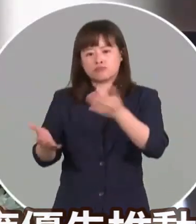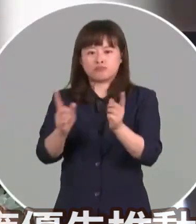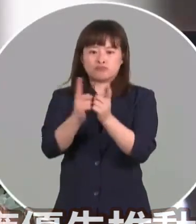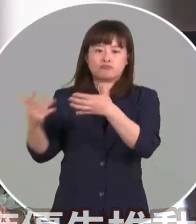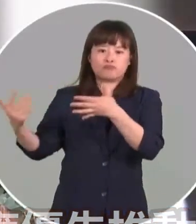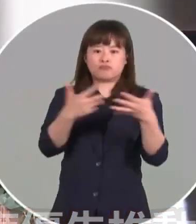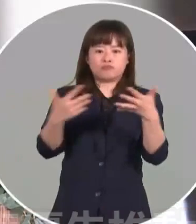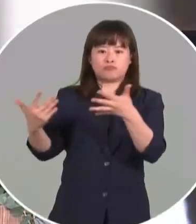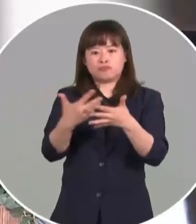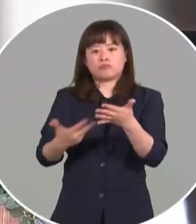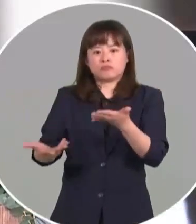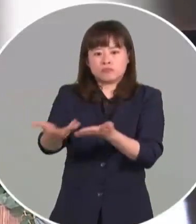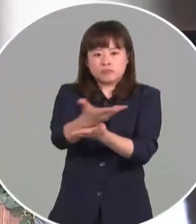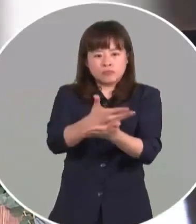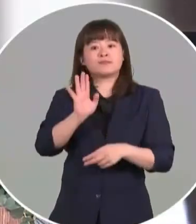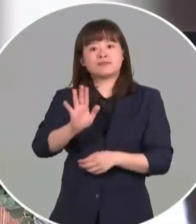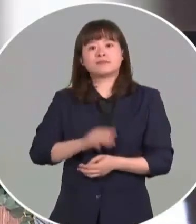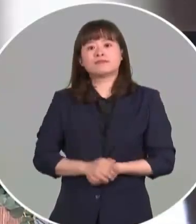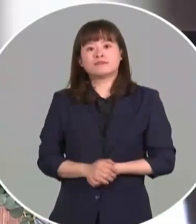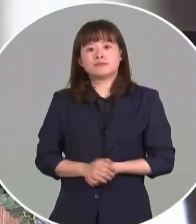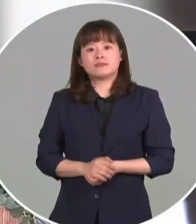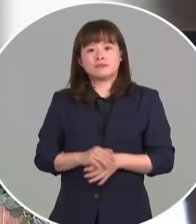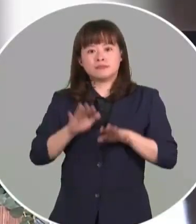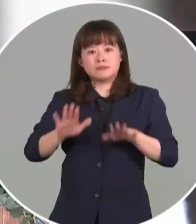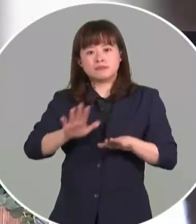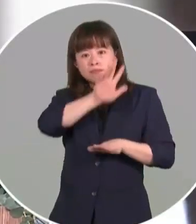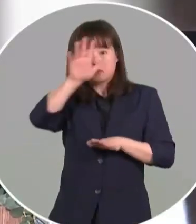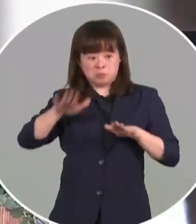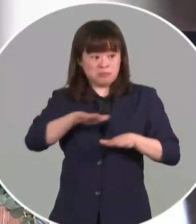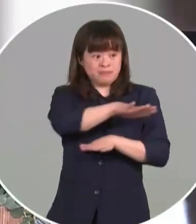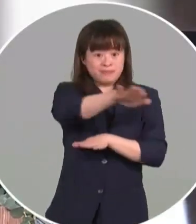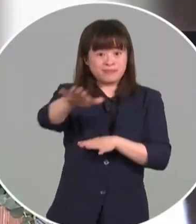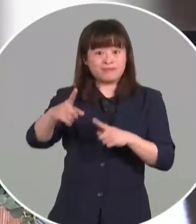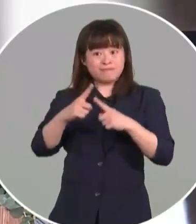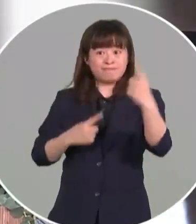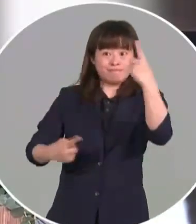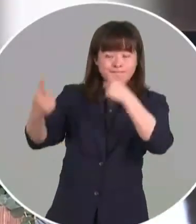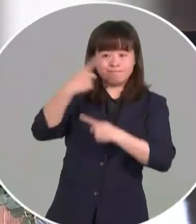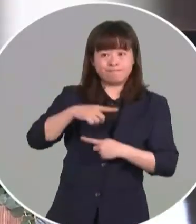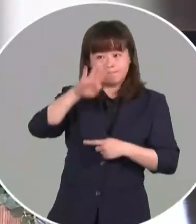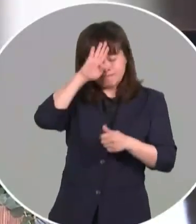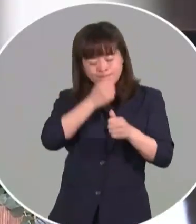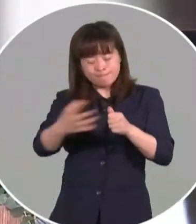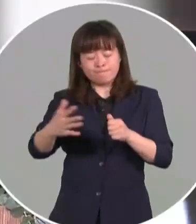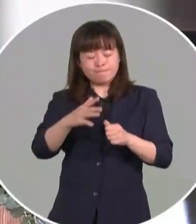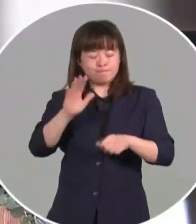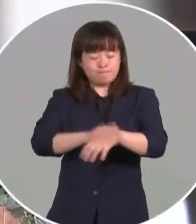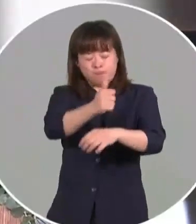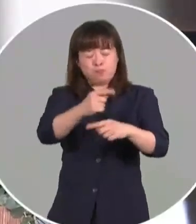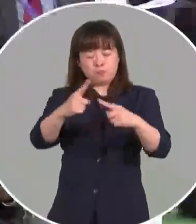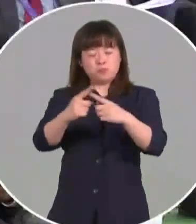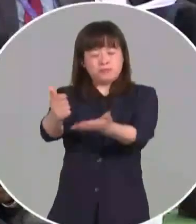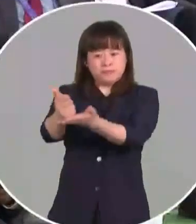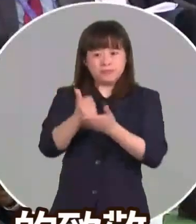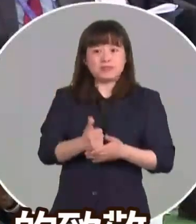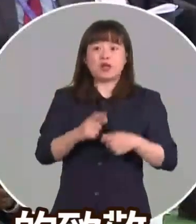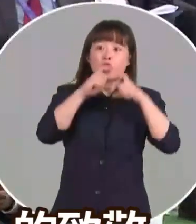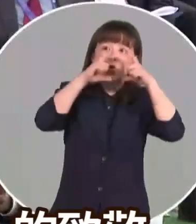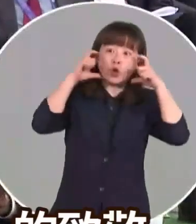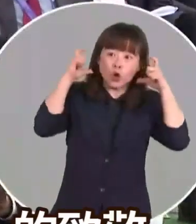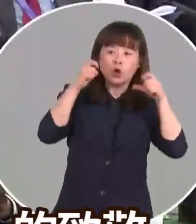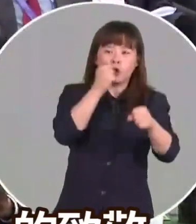话，形成共识。今天我们的现场有很多防疫英雄，我们有口